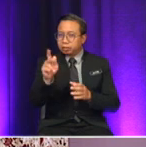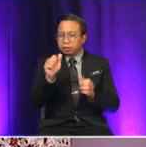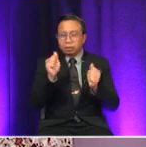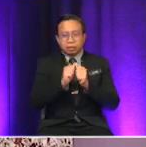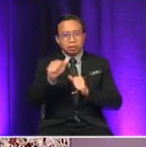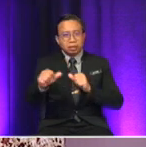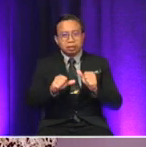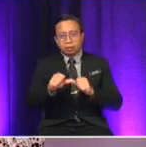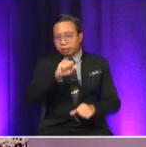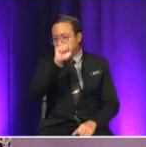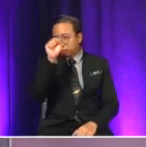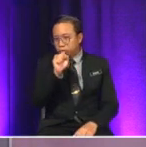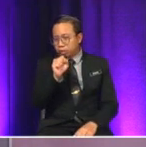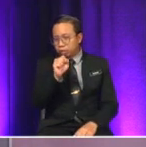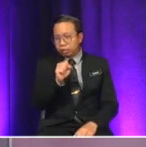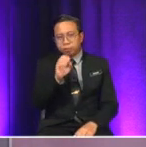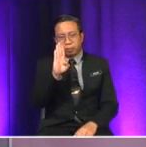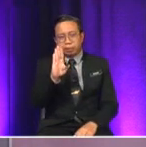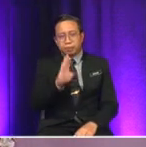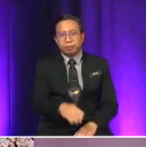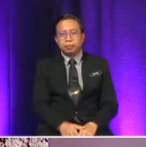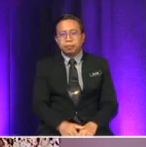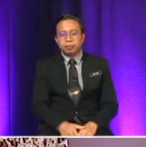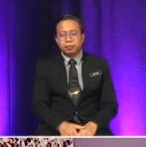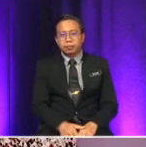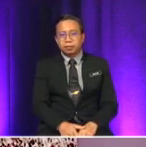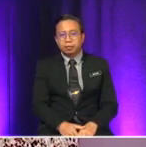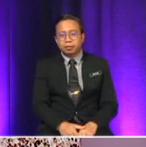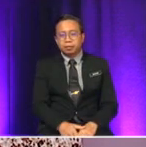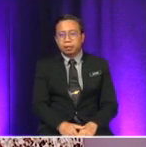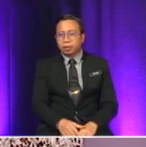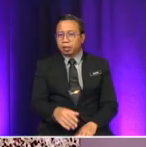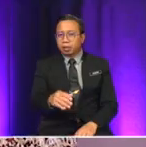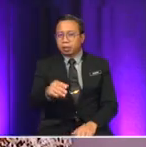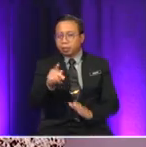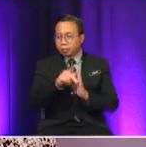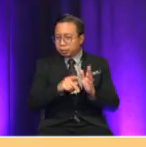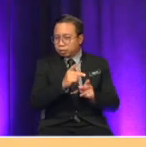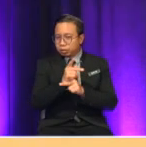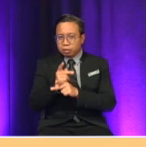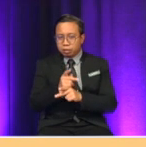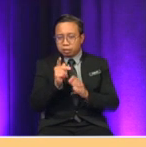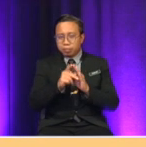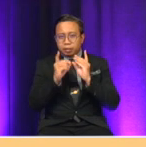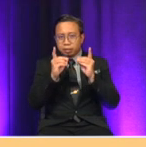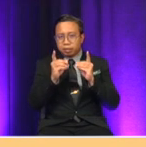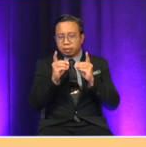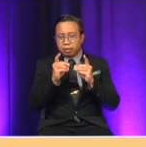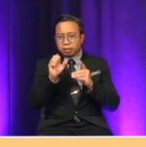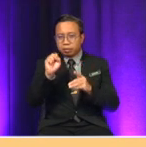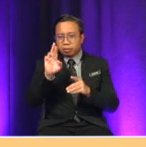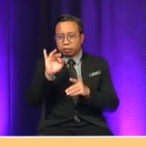aktiviti soalan bahagian B yang ketiga. Baik, Amira merupakan seorang pengasuh dan pendidik di Taska Sri